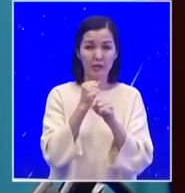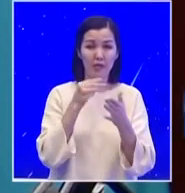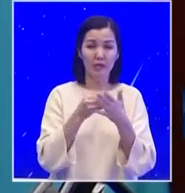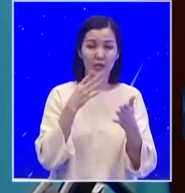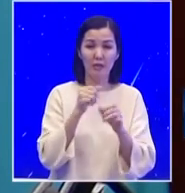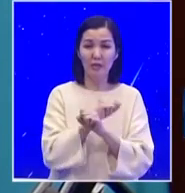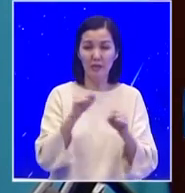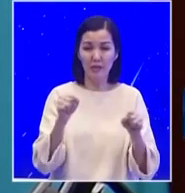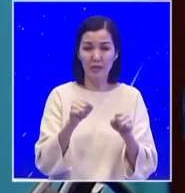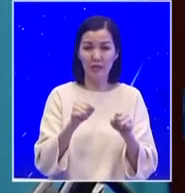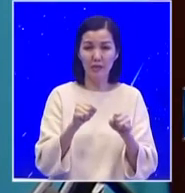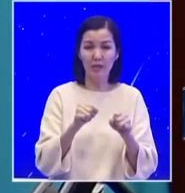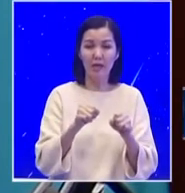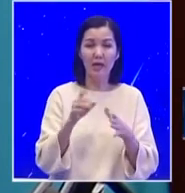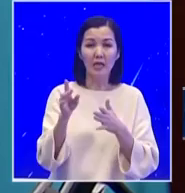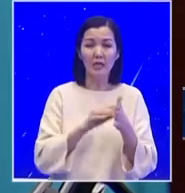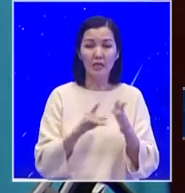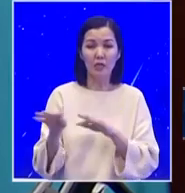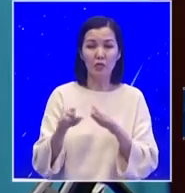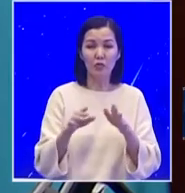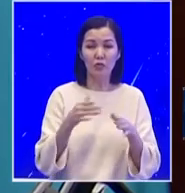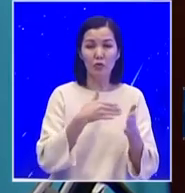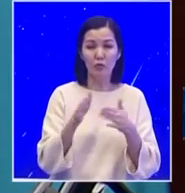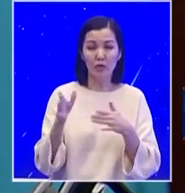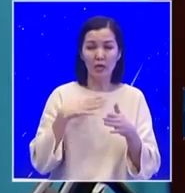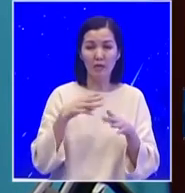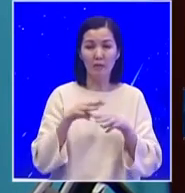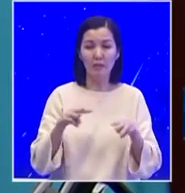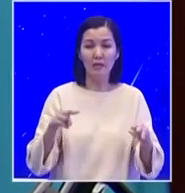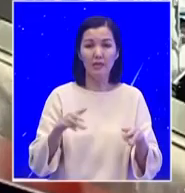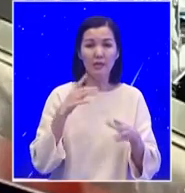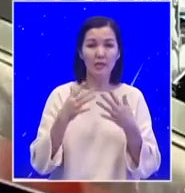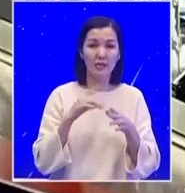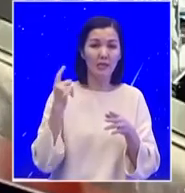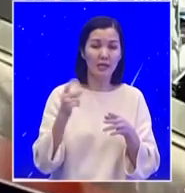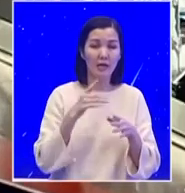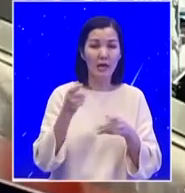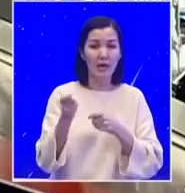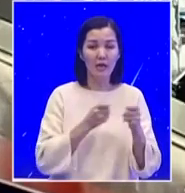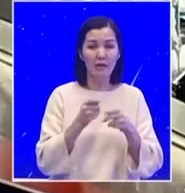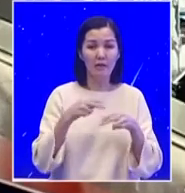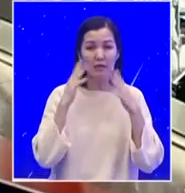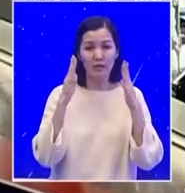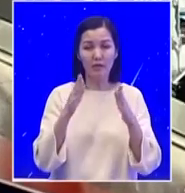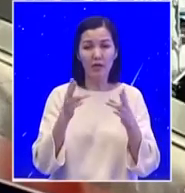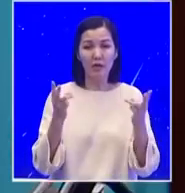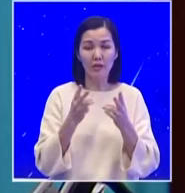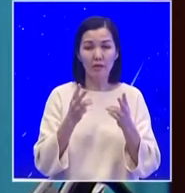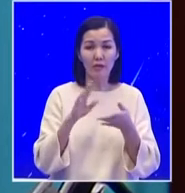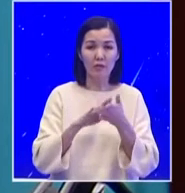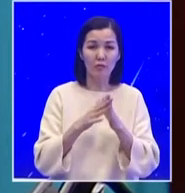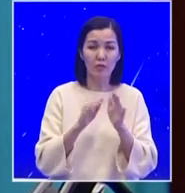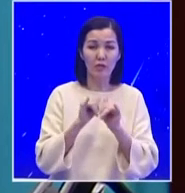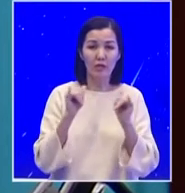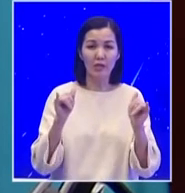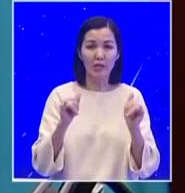контроле и оперативно реагировать на изменения ситуации. Министерству сельского хозяйства и акиматам следует создать необходимые условия для